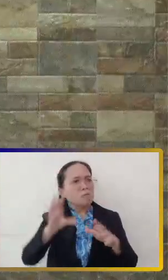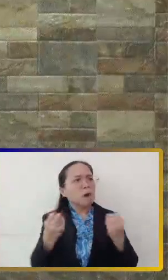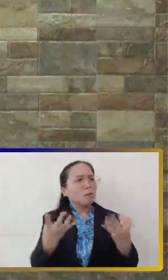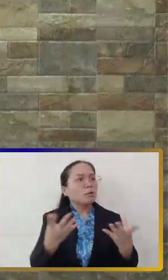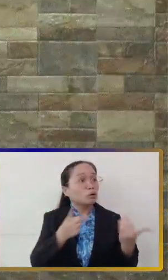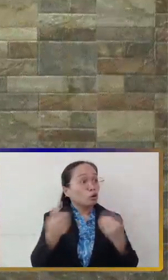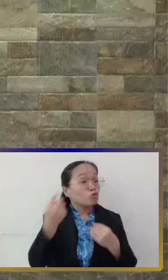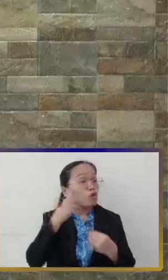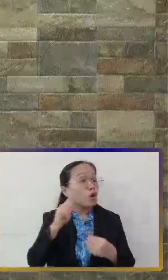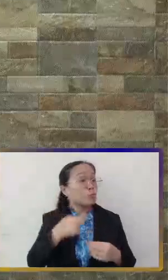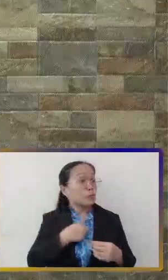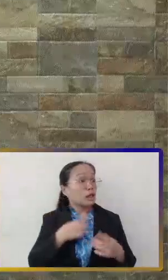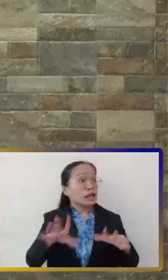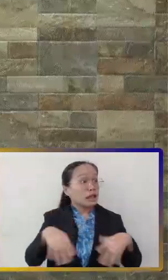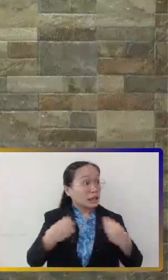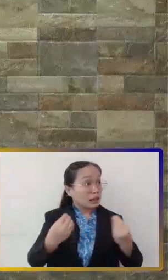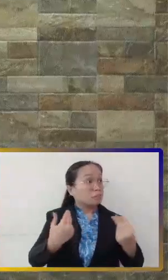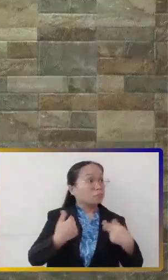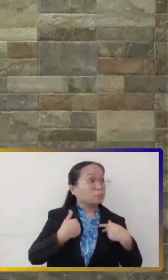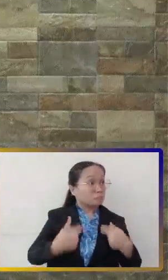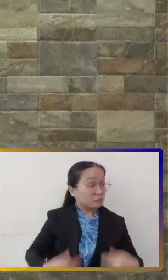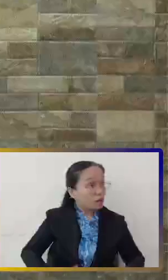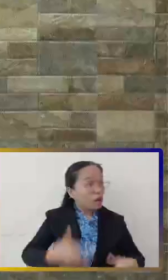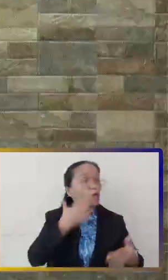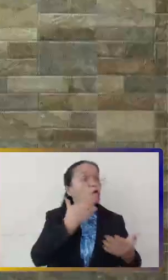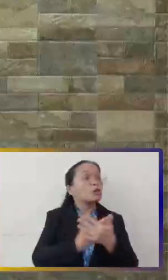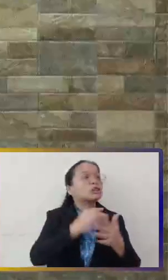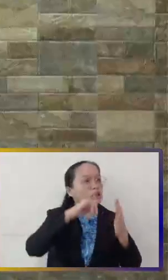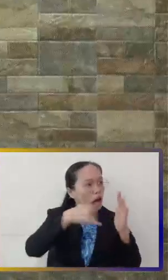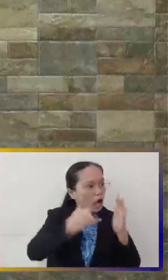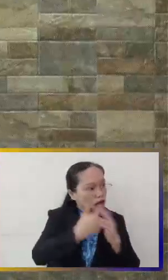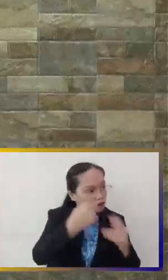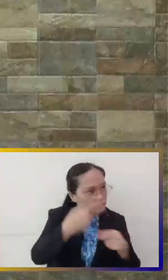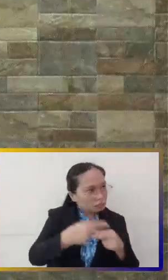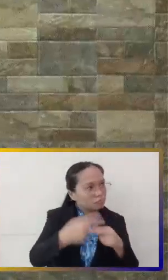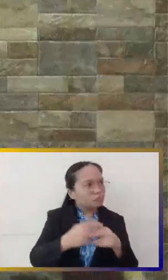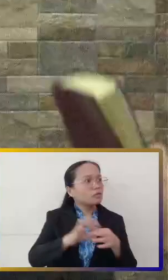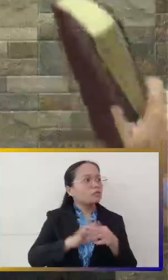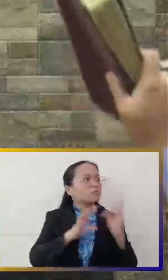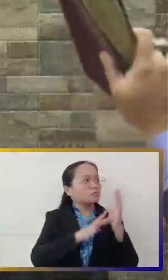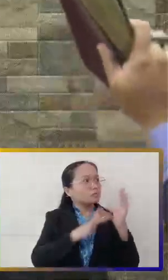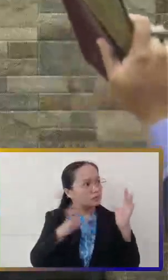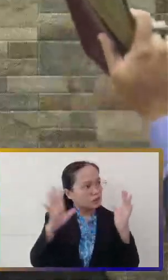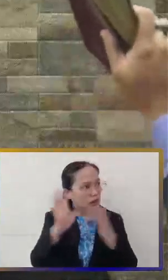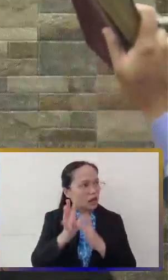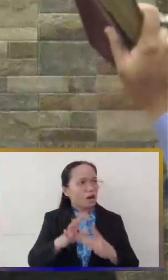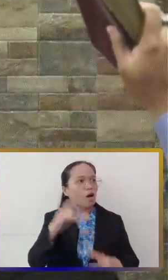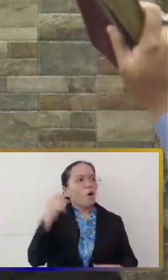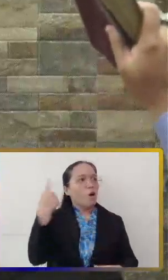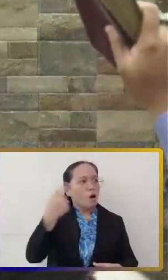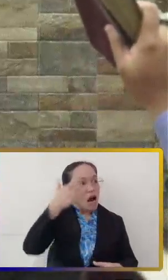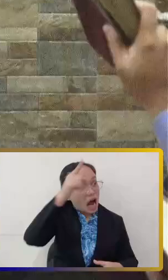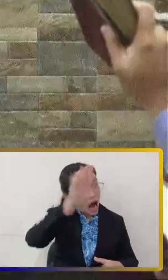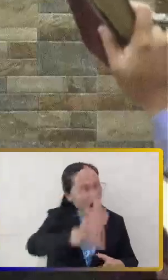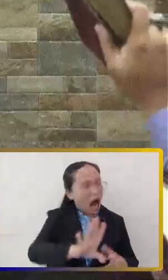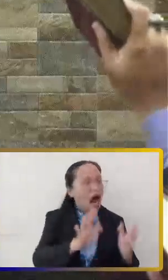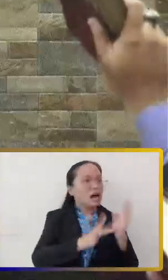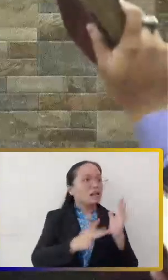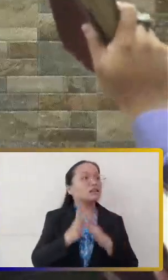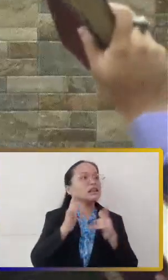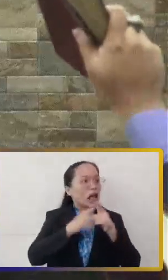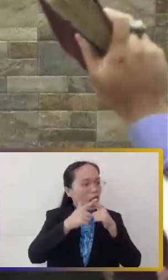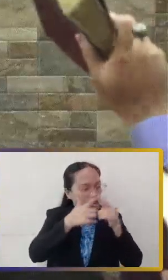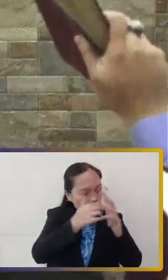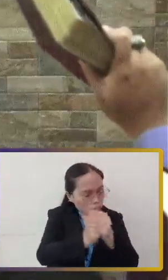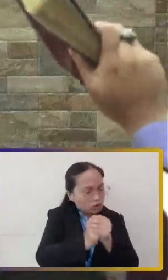at binibigyan niya ako ng kalusuran. No, just the name of Jesus, just the name of God. Let us